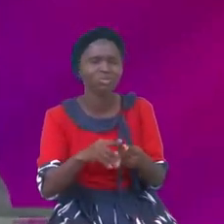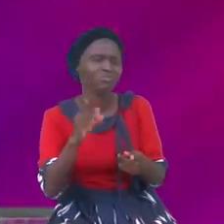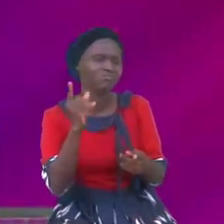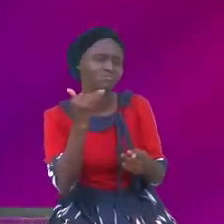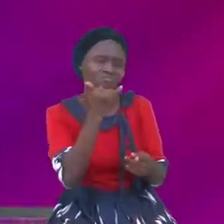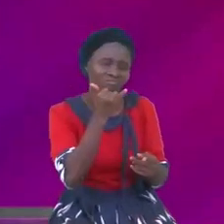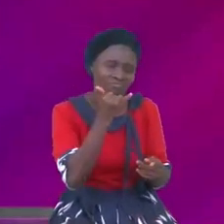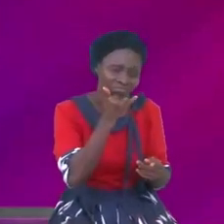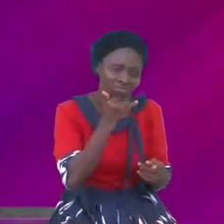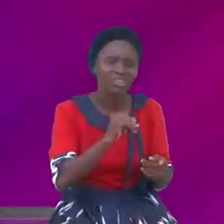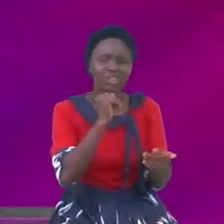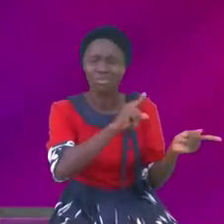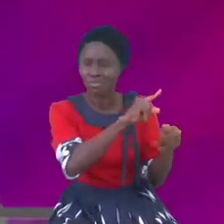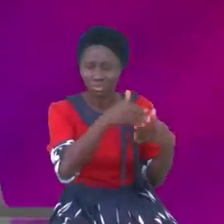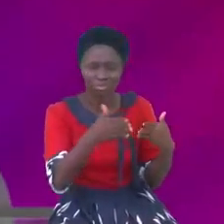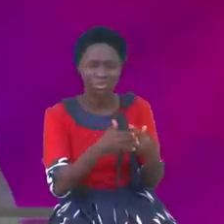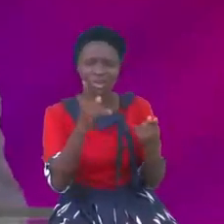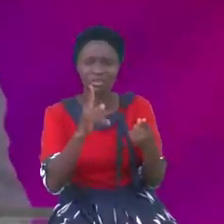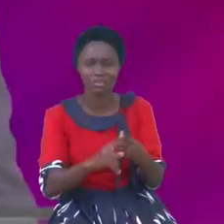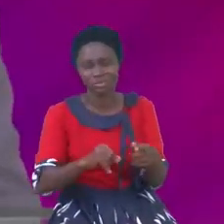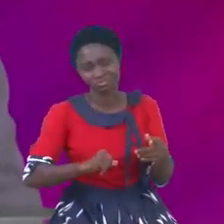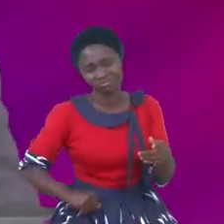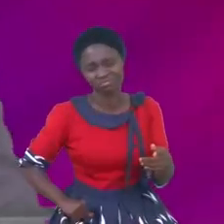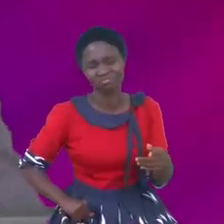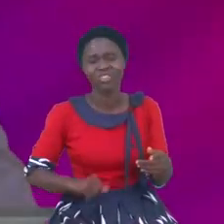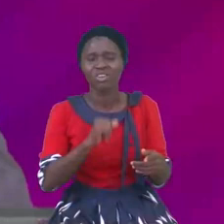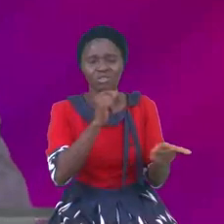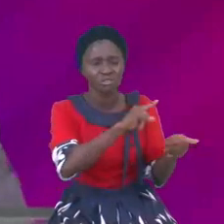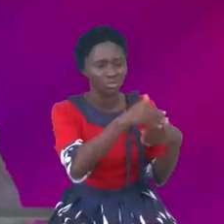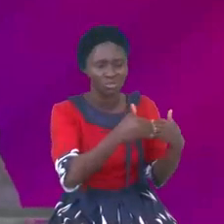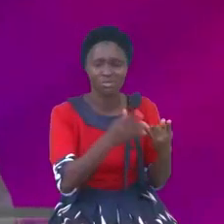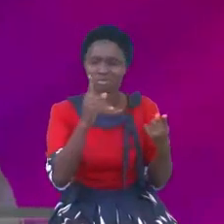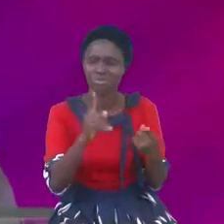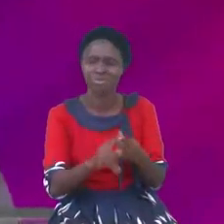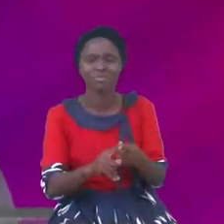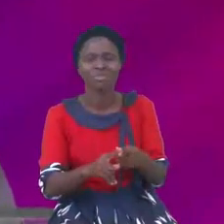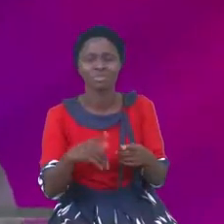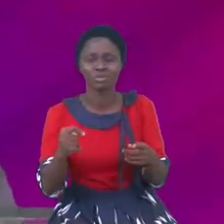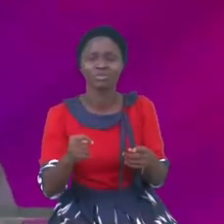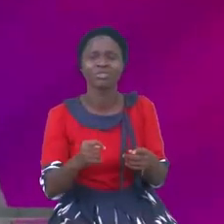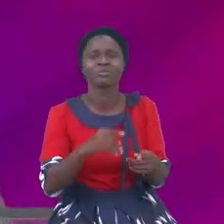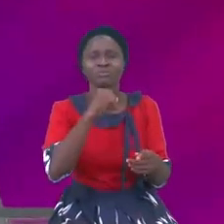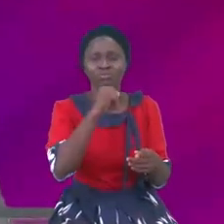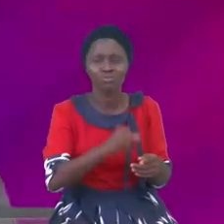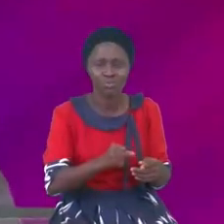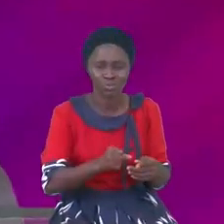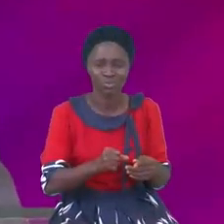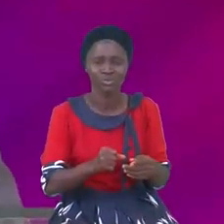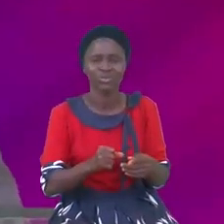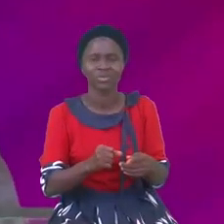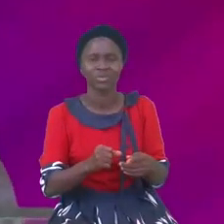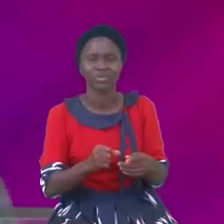pas sur le passé, que j'étais ceci, j'étais ci, j'étais ça. Mais le Seigneur veut une expérience